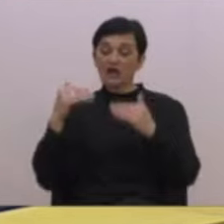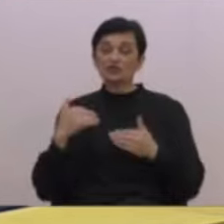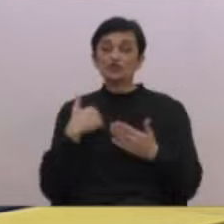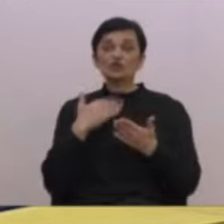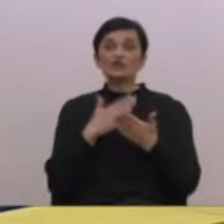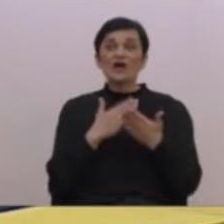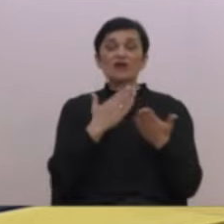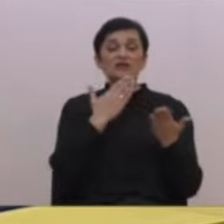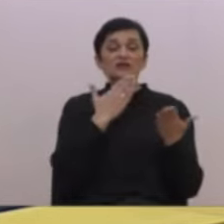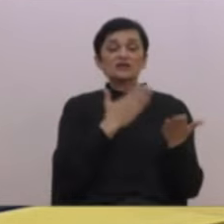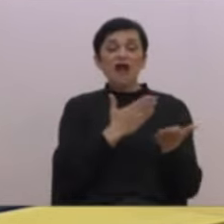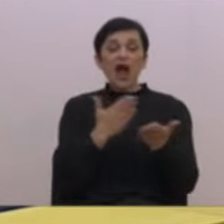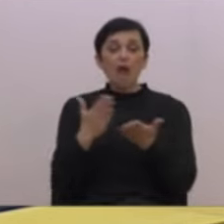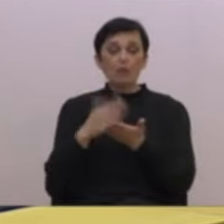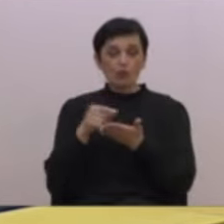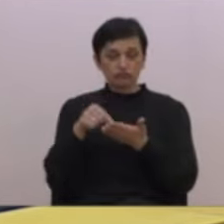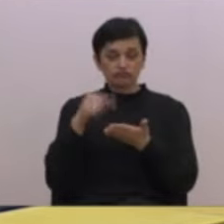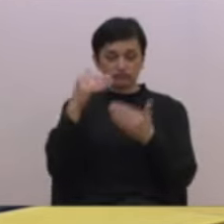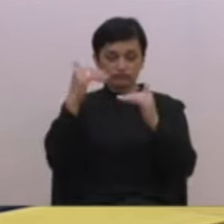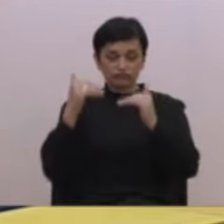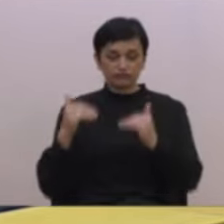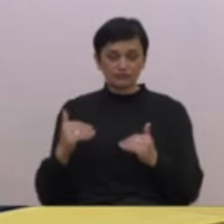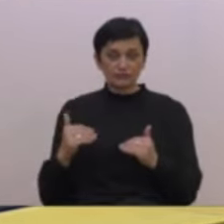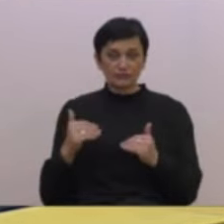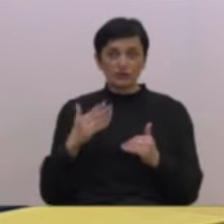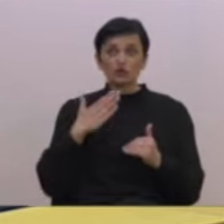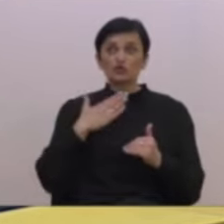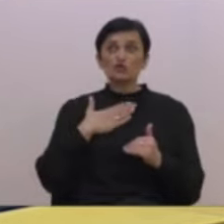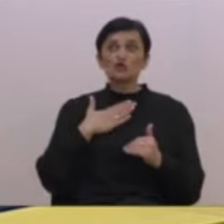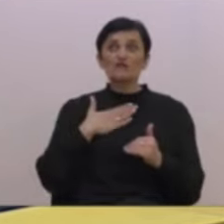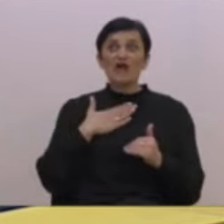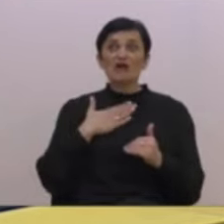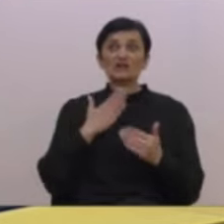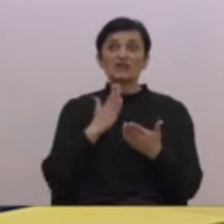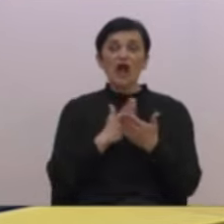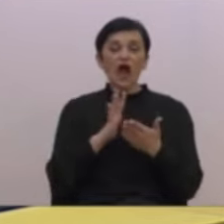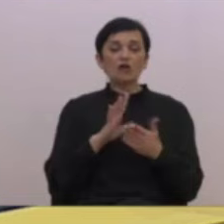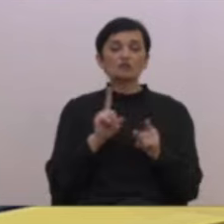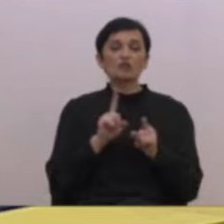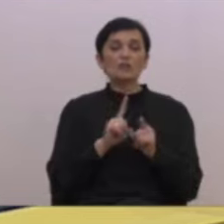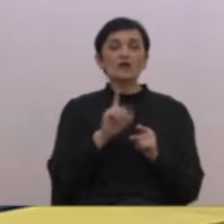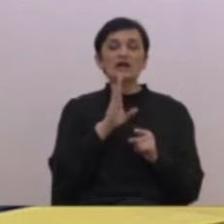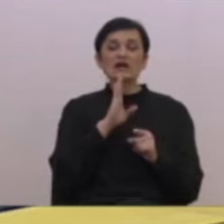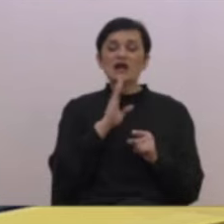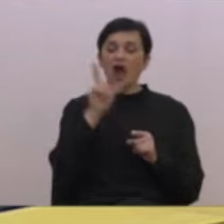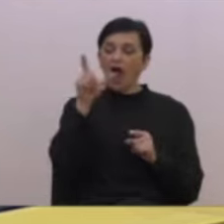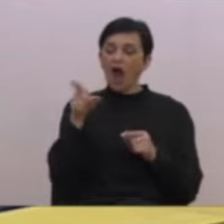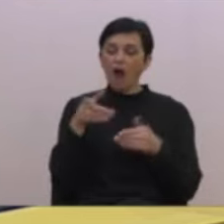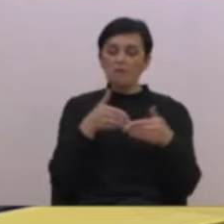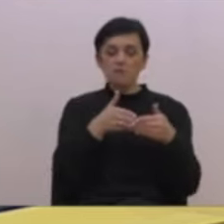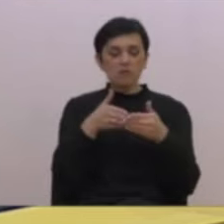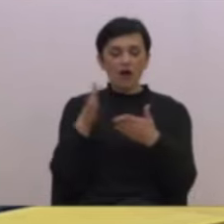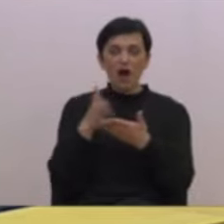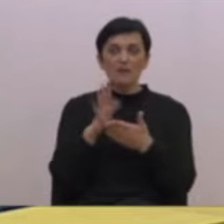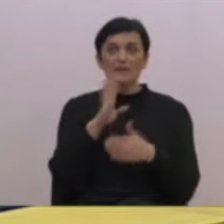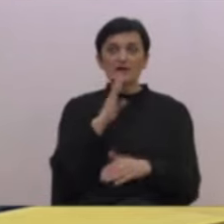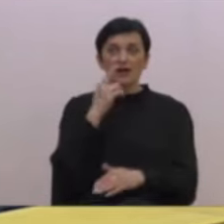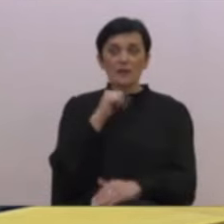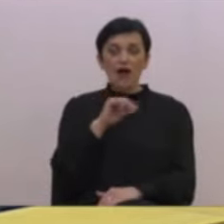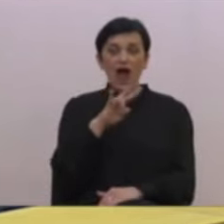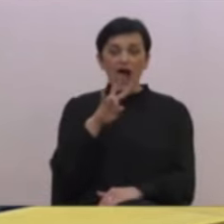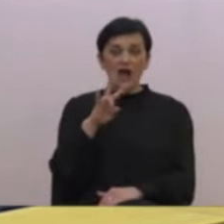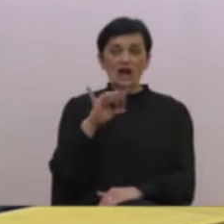primary si dgema. Da, ai rara, da, ce ne sva, tot bani de rase, bo, aset i kalistu, i sublot, ai kaoton, ani